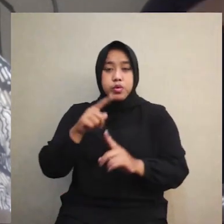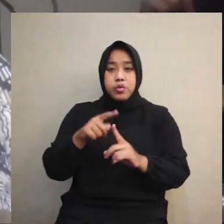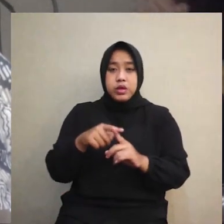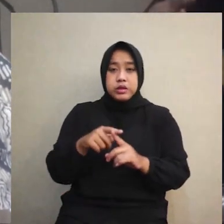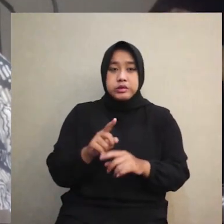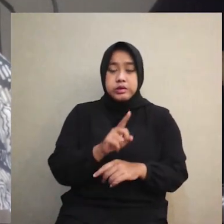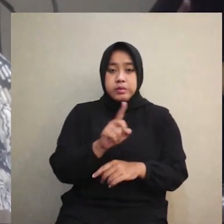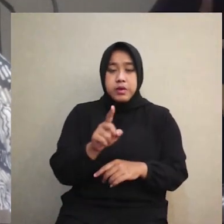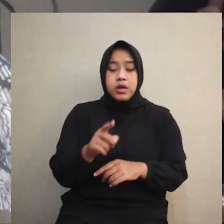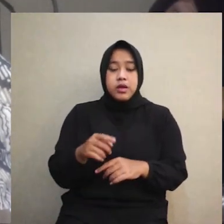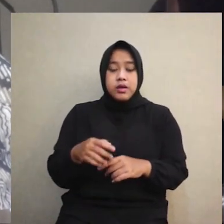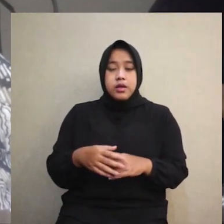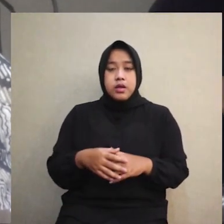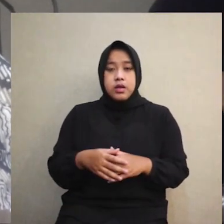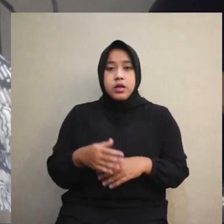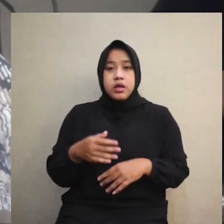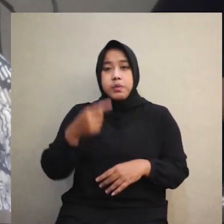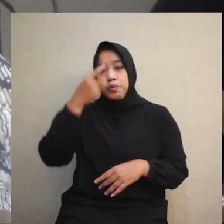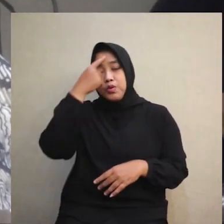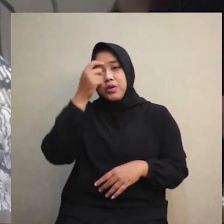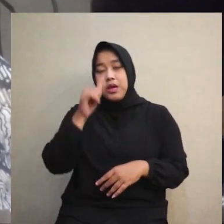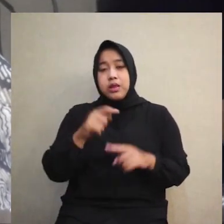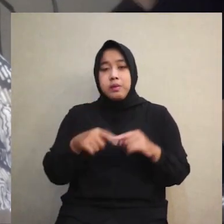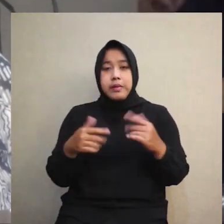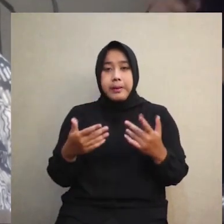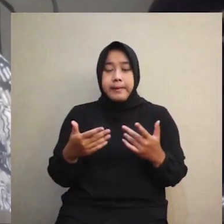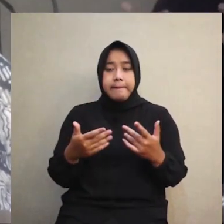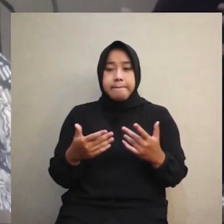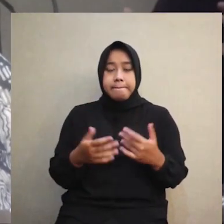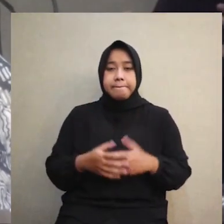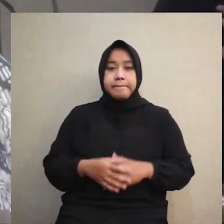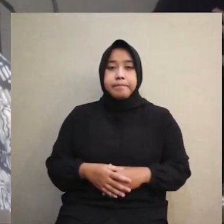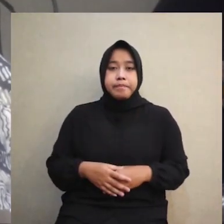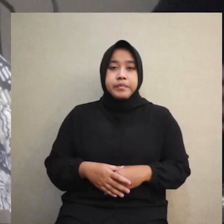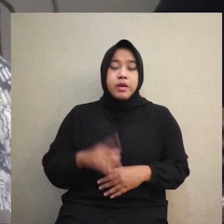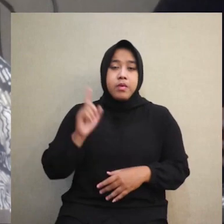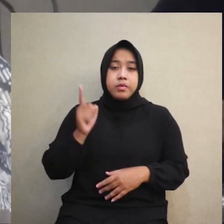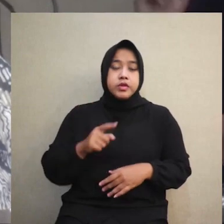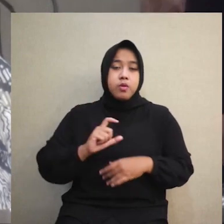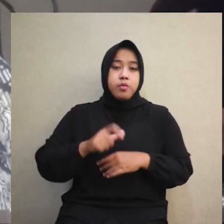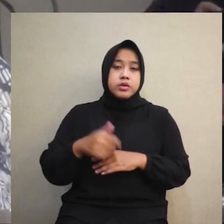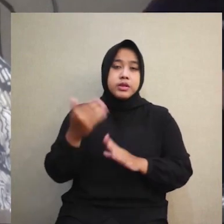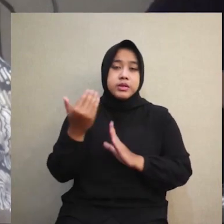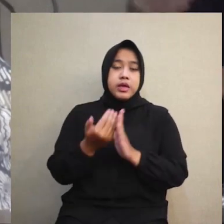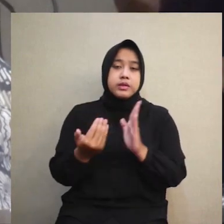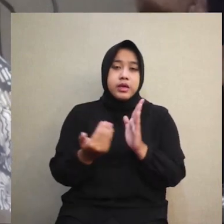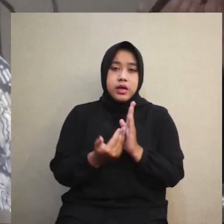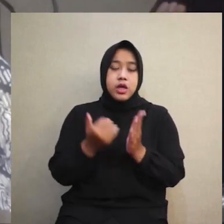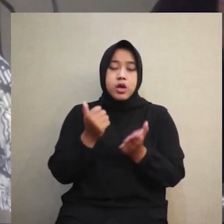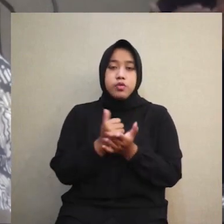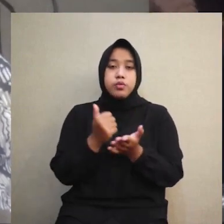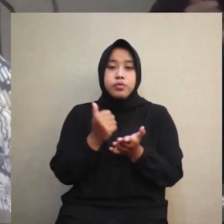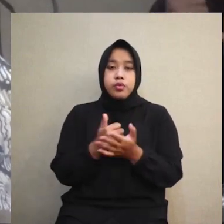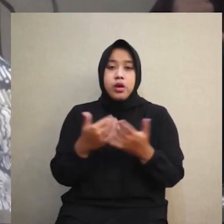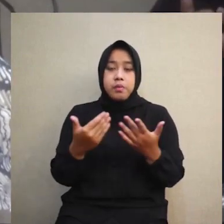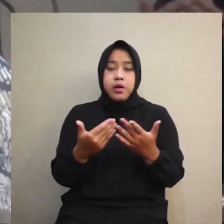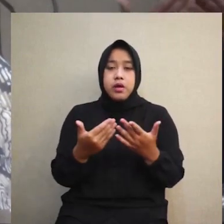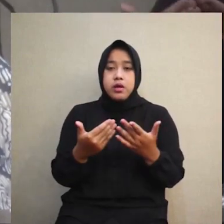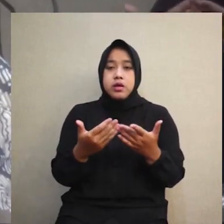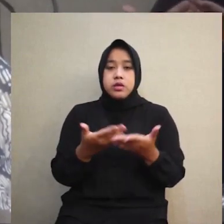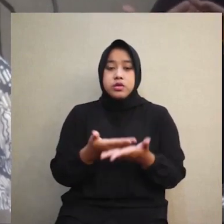di depan itu lebih aware gitu tapi tadi memastikan proses acara yang memang